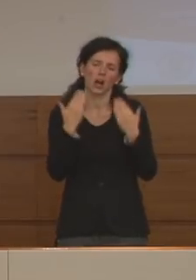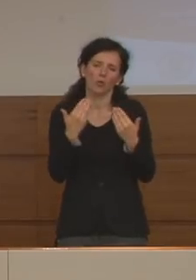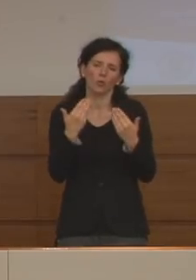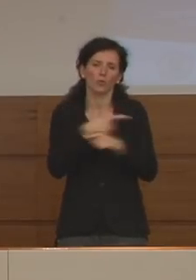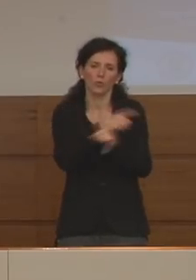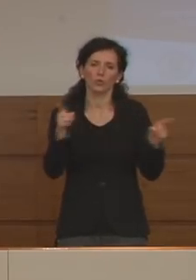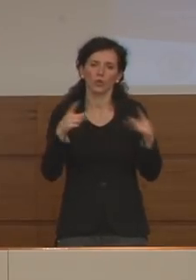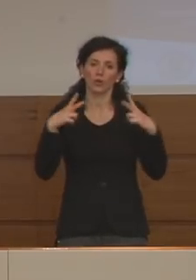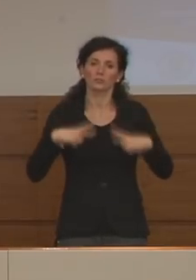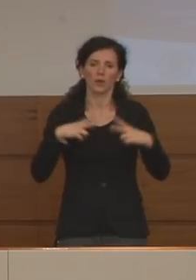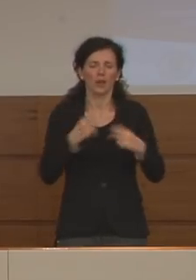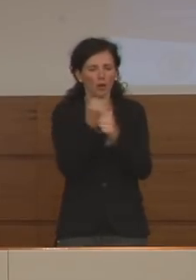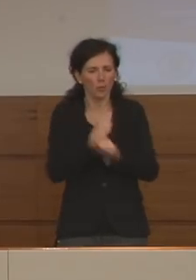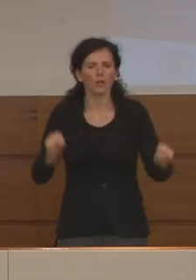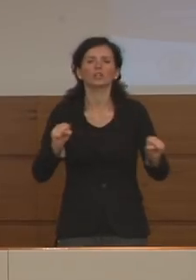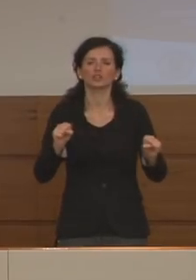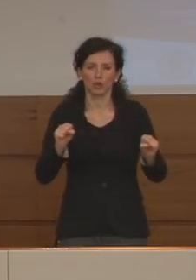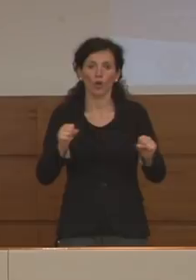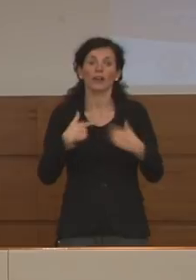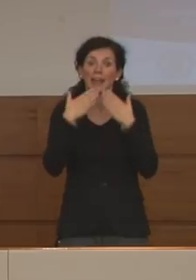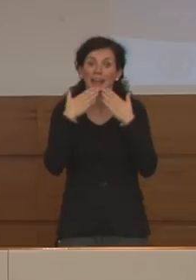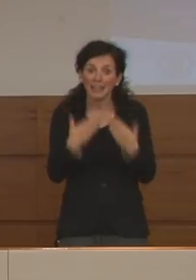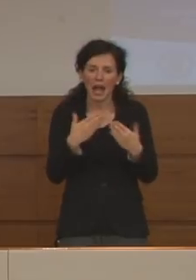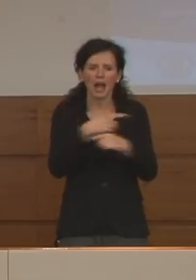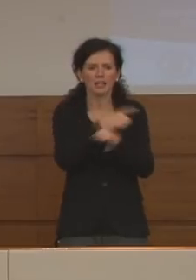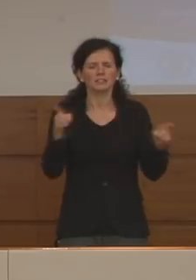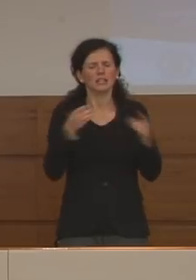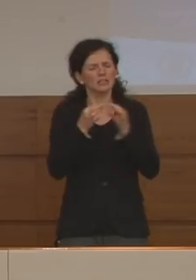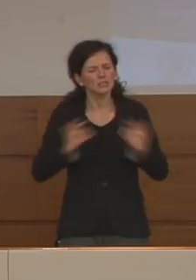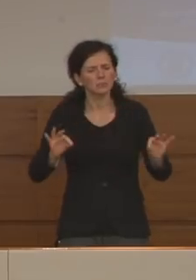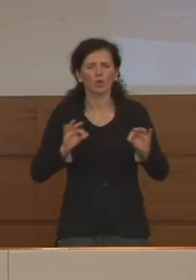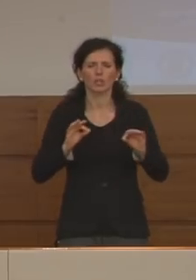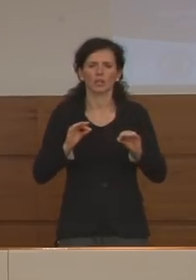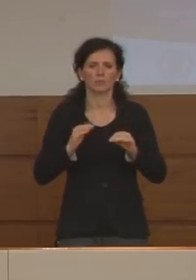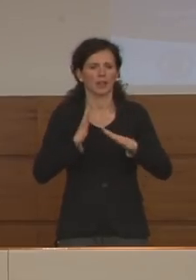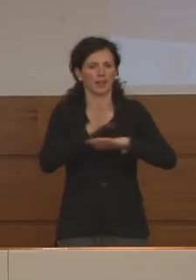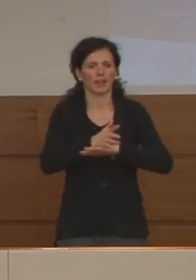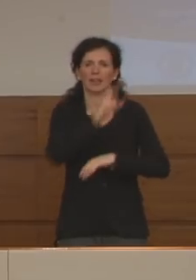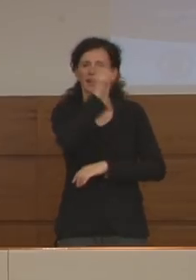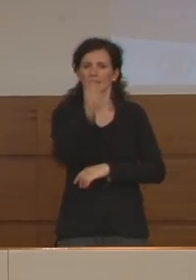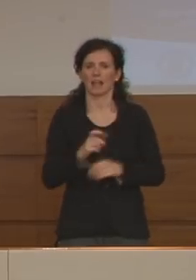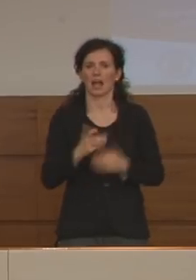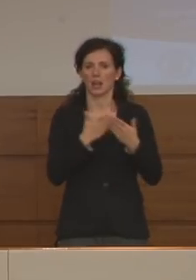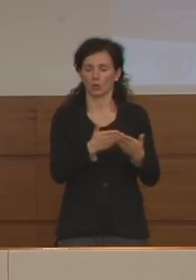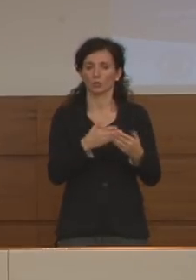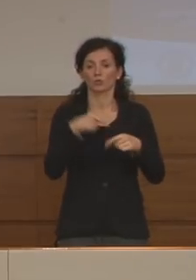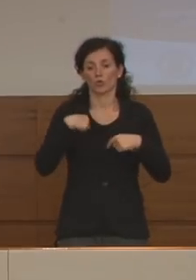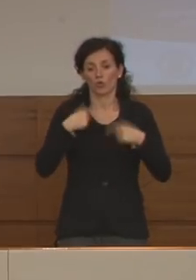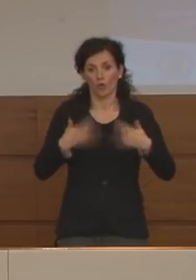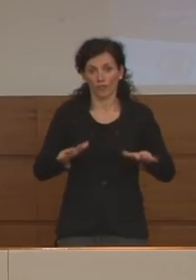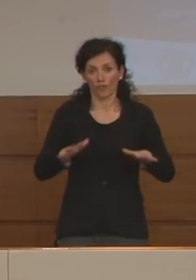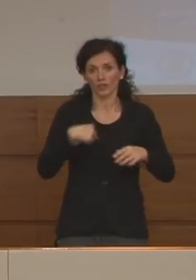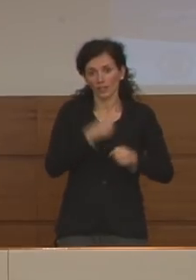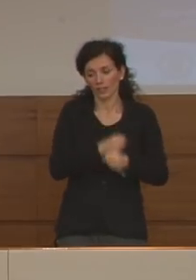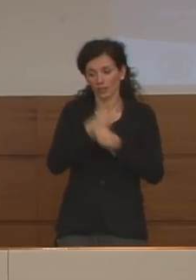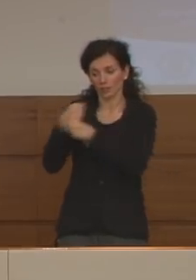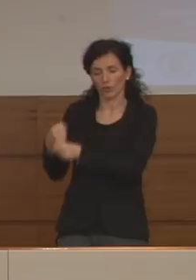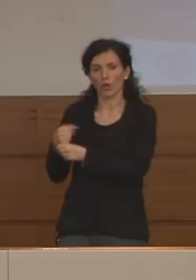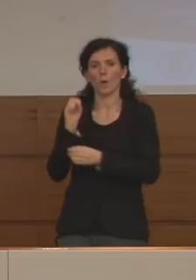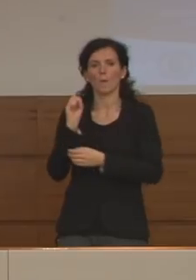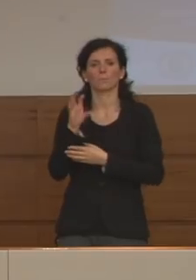ringraziamento per quanto hanno fatto al servizio del paese io mi fermo qui dalla parola al professore